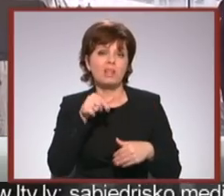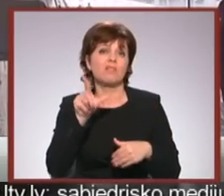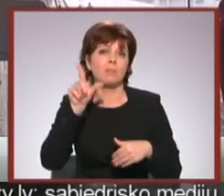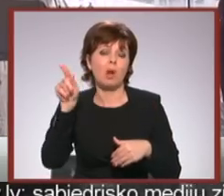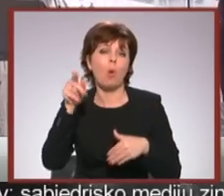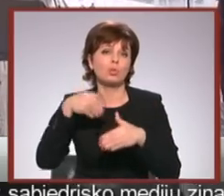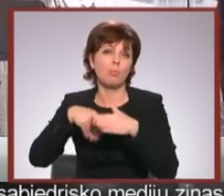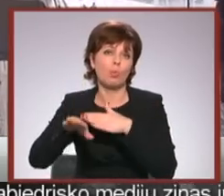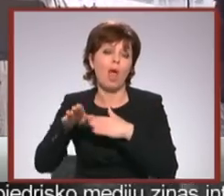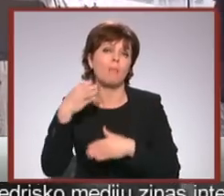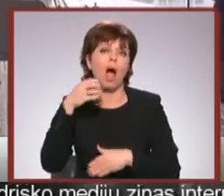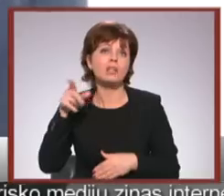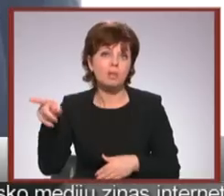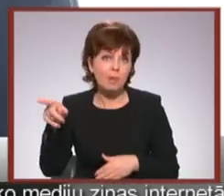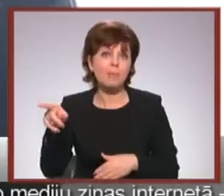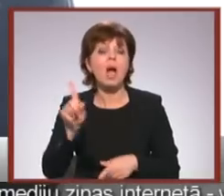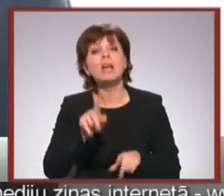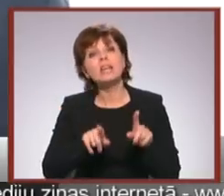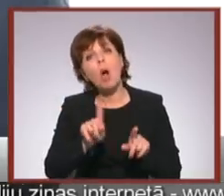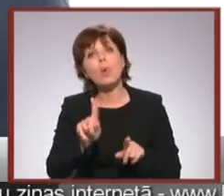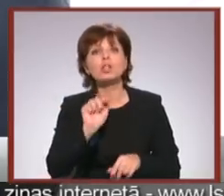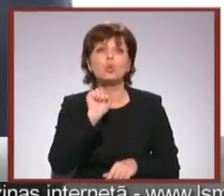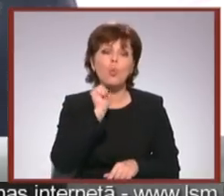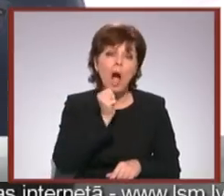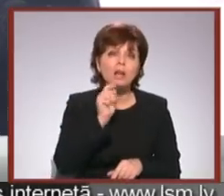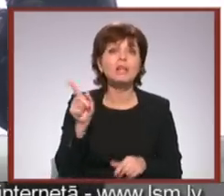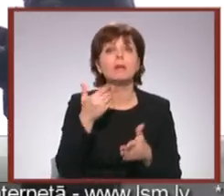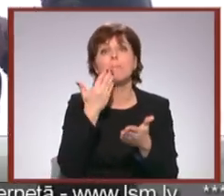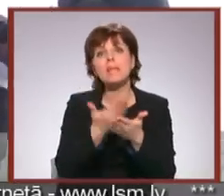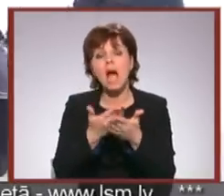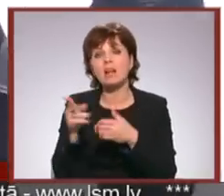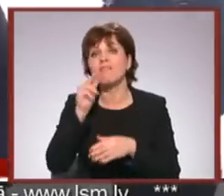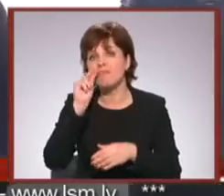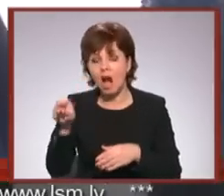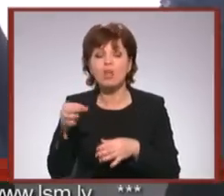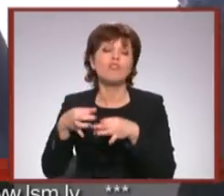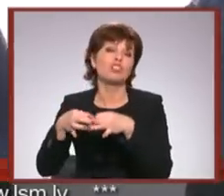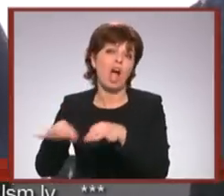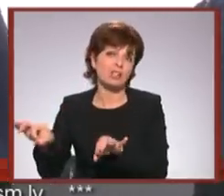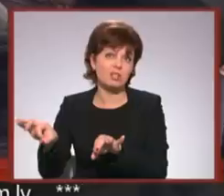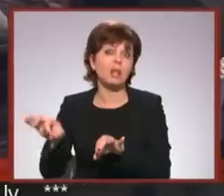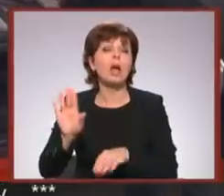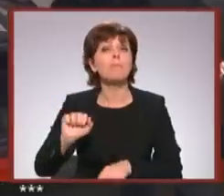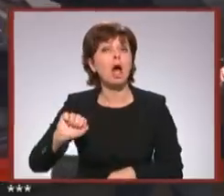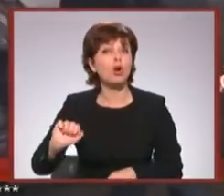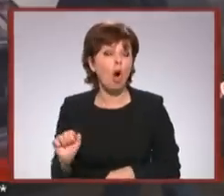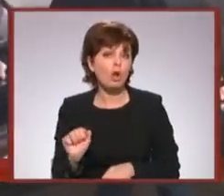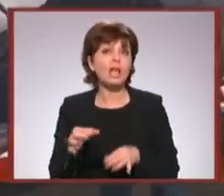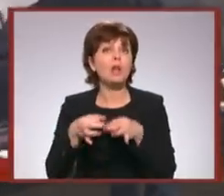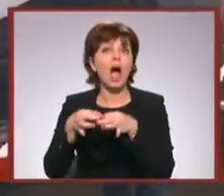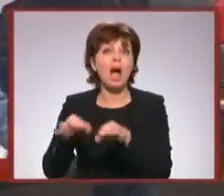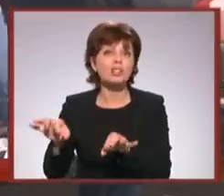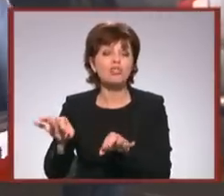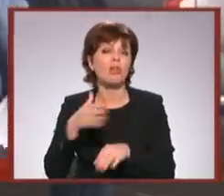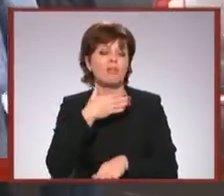Ir grēcinieki, kas nogrēkojas un, ja tiek pierādīta viņa vaina, tad viņš tiek atvaļinās no dienesta. Kolēģiem par atstādināšanas iemesliem